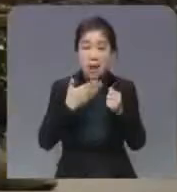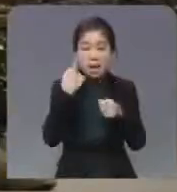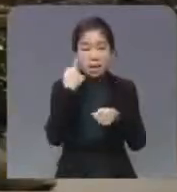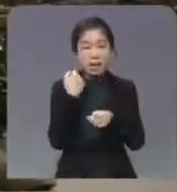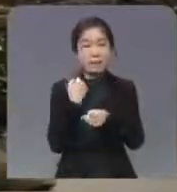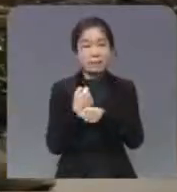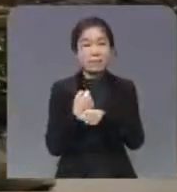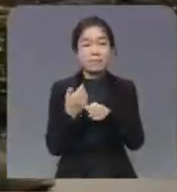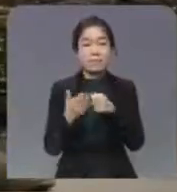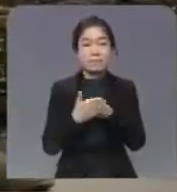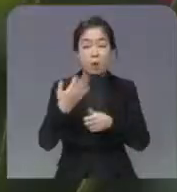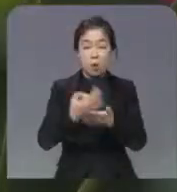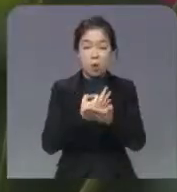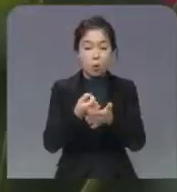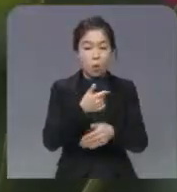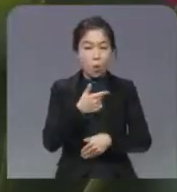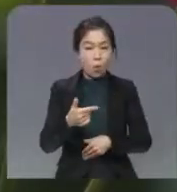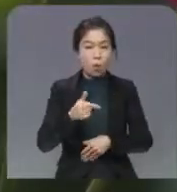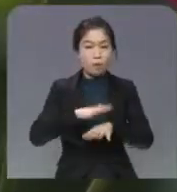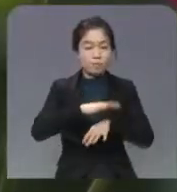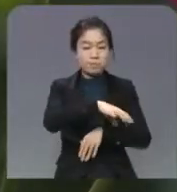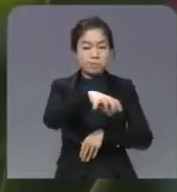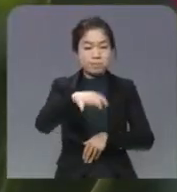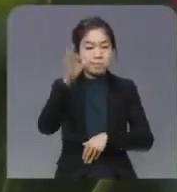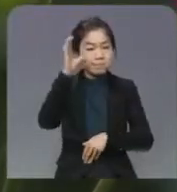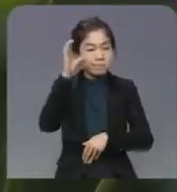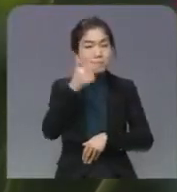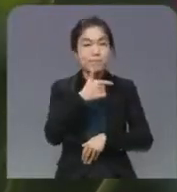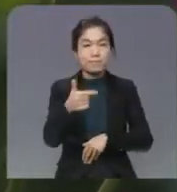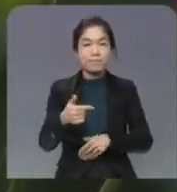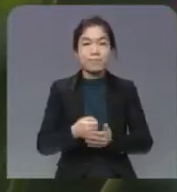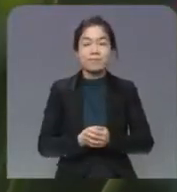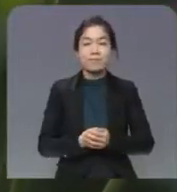개발돼 고소득 작물로 농가의 기대가 큽니다.